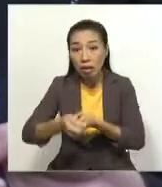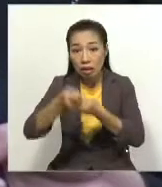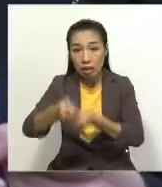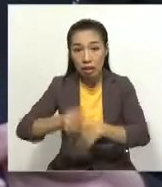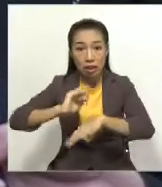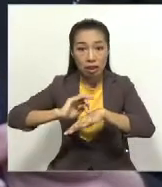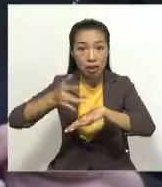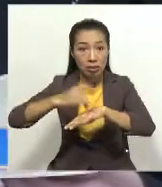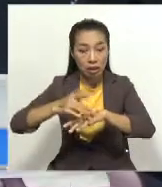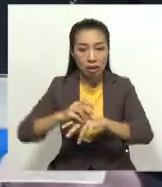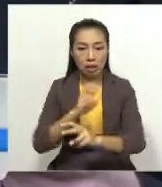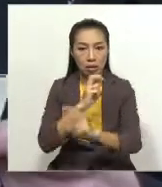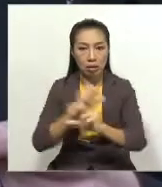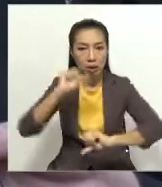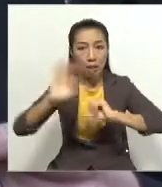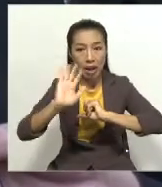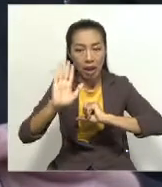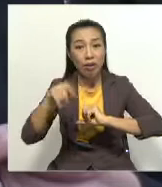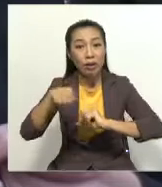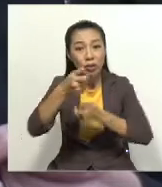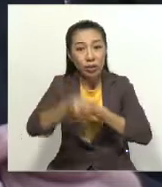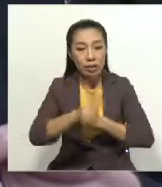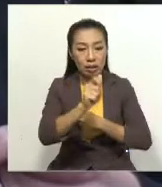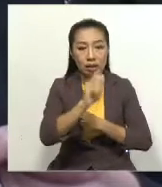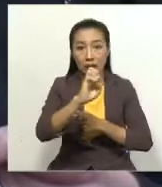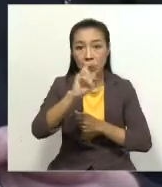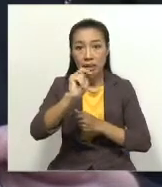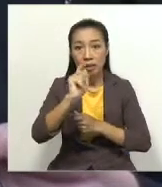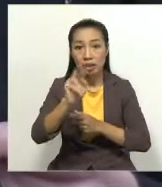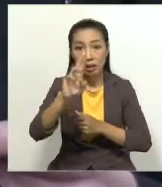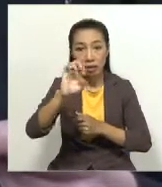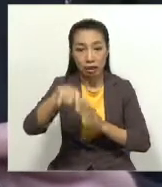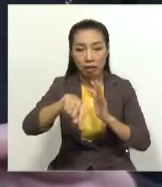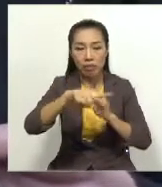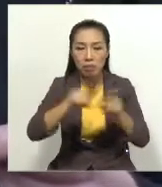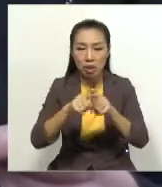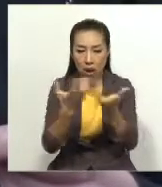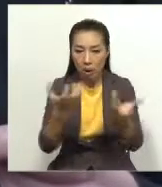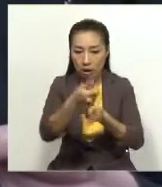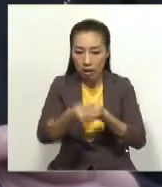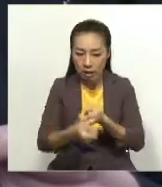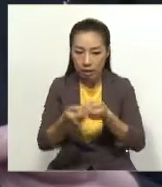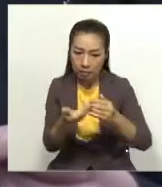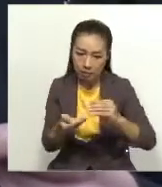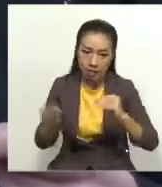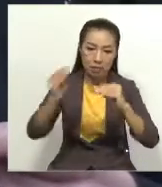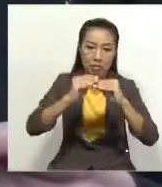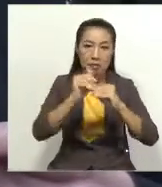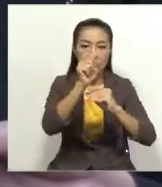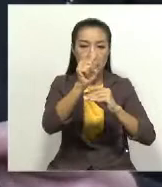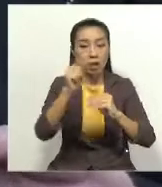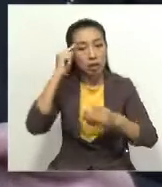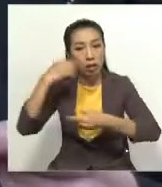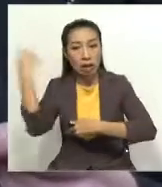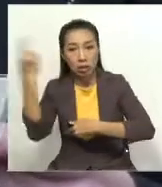กนะครับแล้วก็รับเป็นกลุ่มที่จะสร้างเรียกยกระดับการผลิตภัณฑ์ภาคเกษตรในส่วนที่2เรื่องการท่องเที่ยวและการค้าชาย